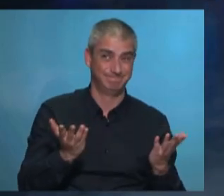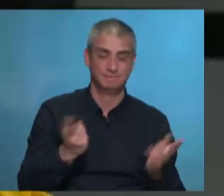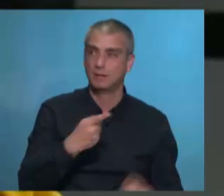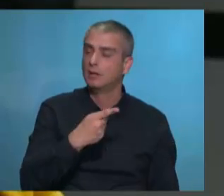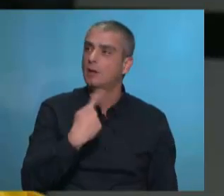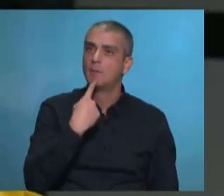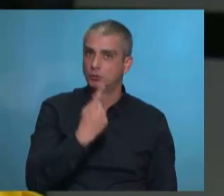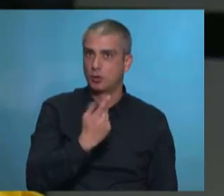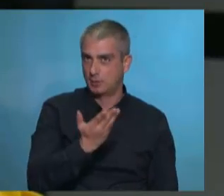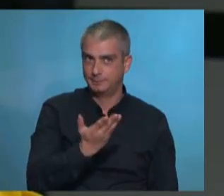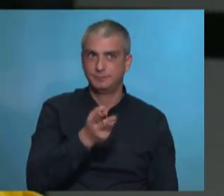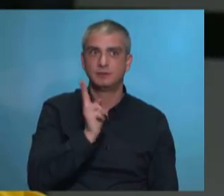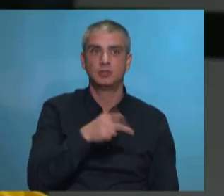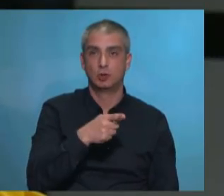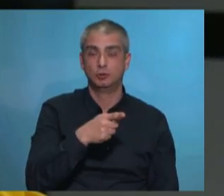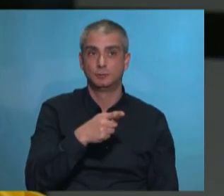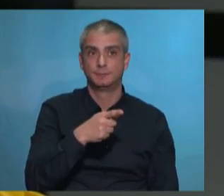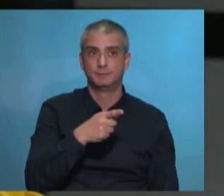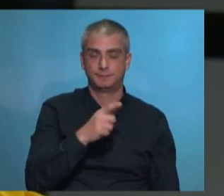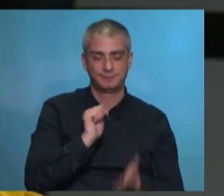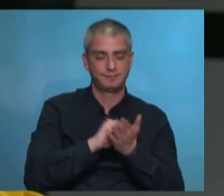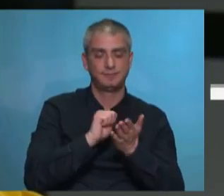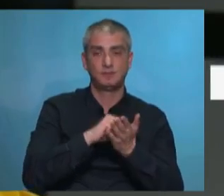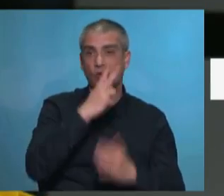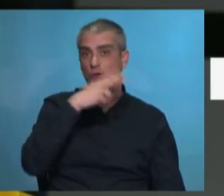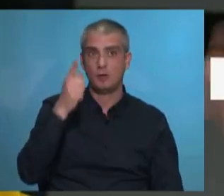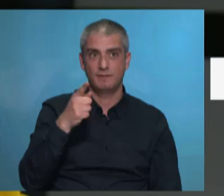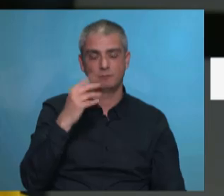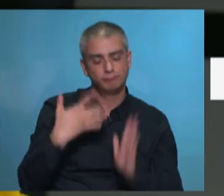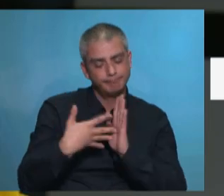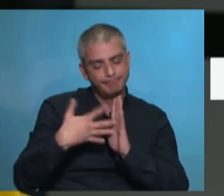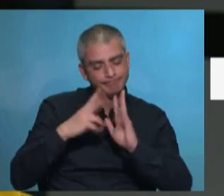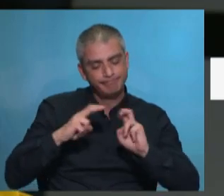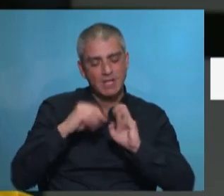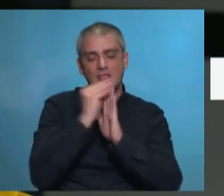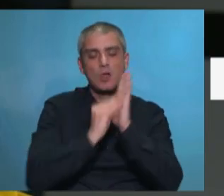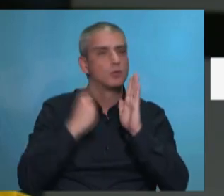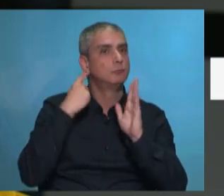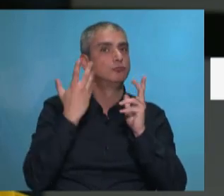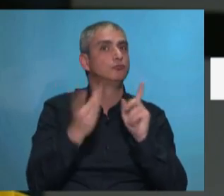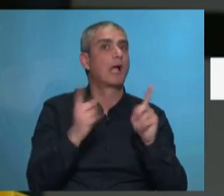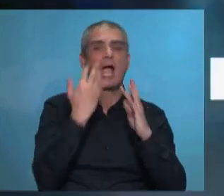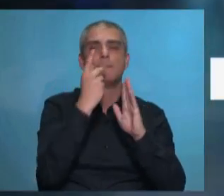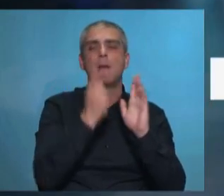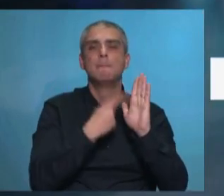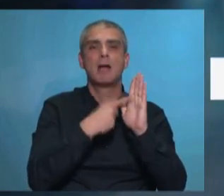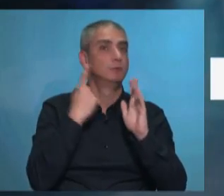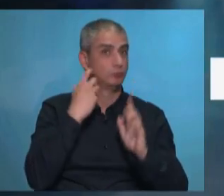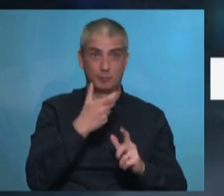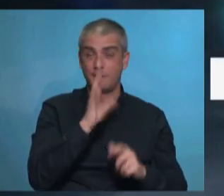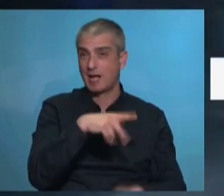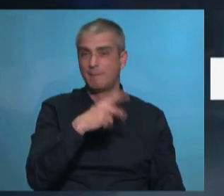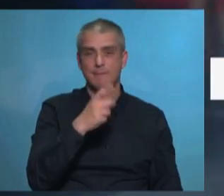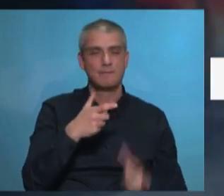זה ככה. יש איזשהו עיתון בנורווגיה שחקר את נתוני השמעות. אומרים שגם אלבומו של קניה